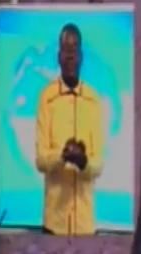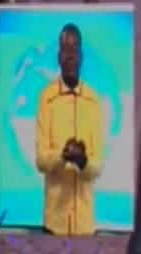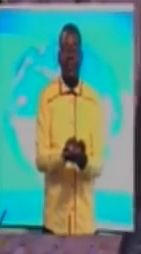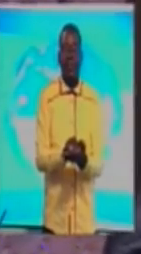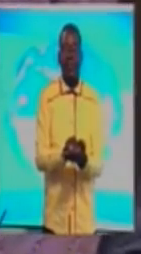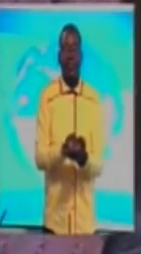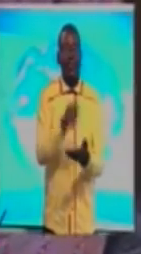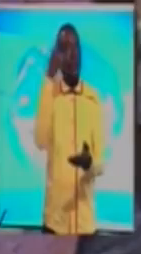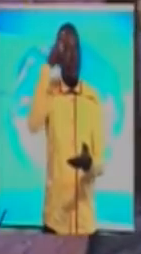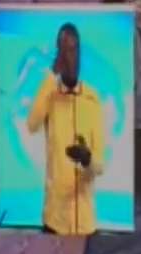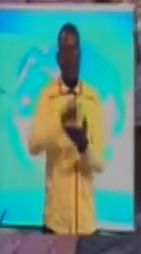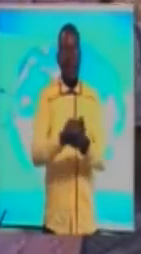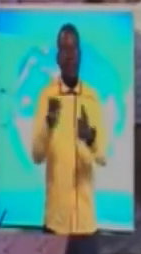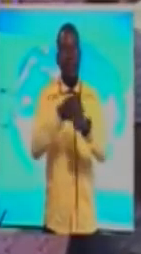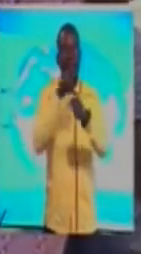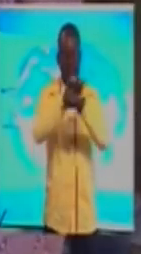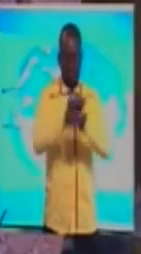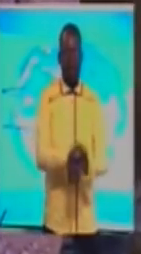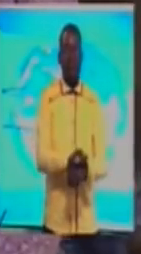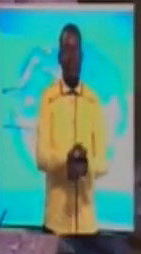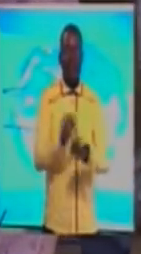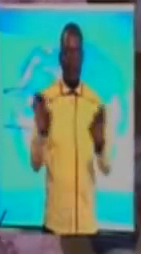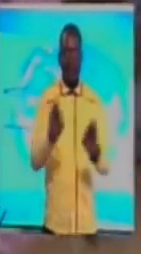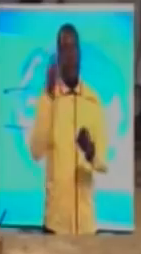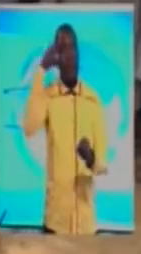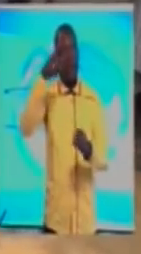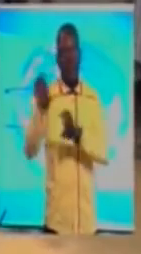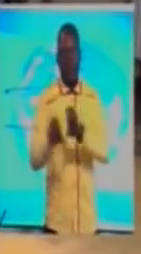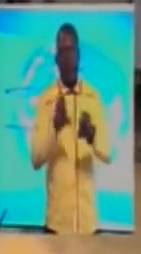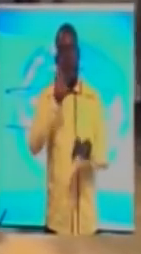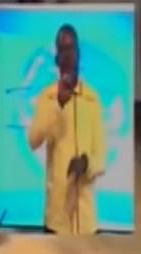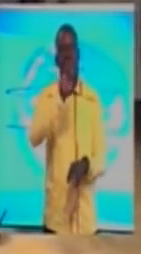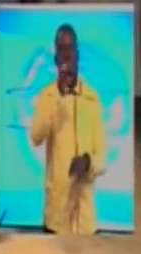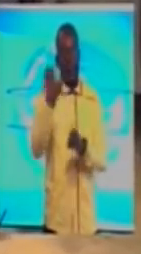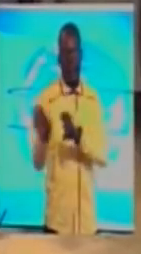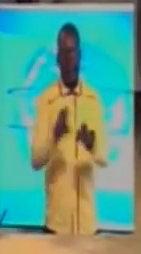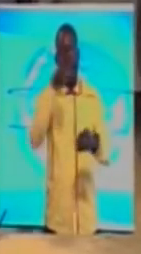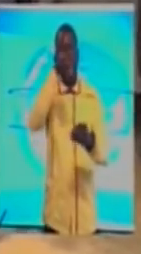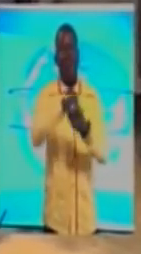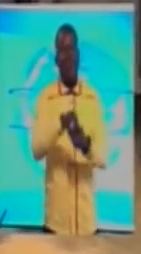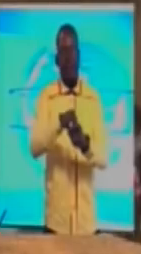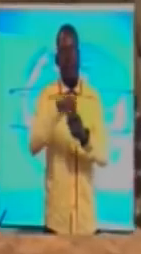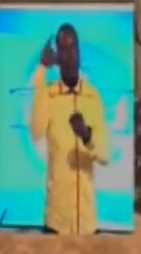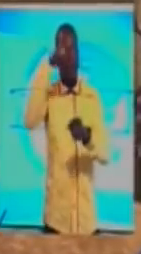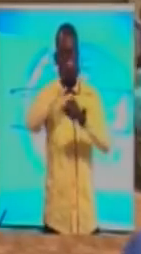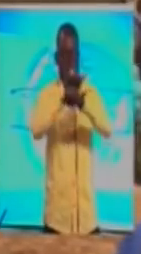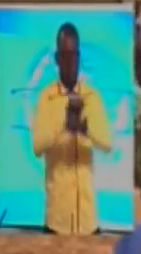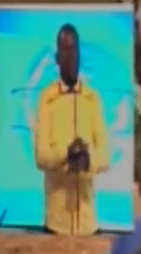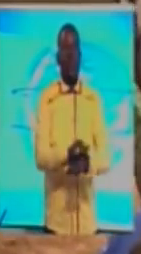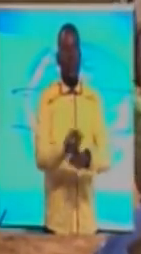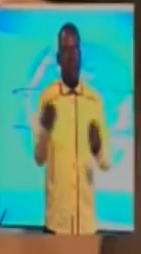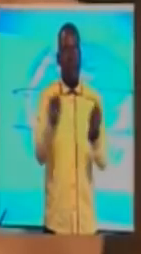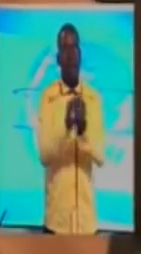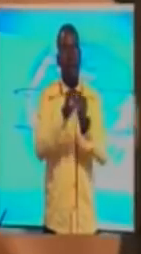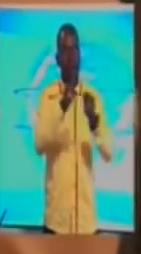Le Nabaska, c'est d'abord le rituel, une série de sacrifices exécutés dans une orthodoxie ancestrale à cet